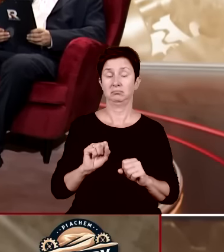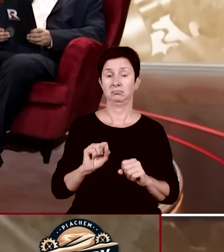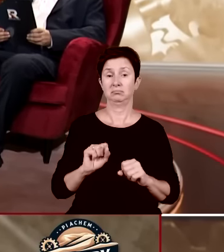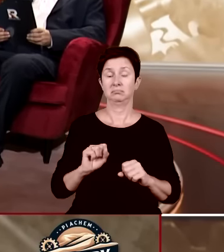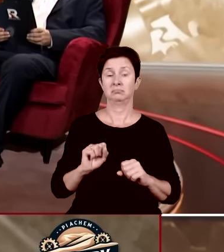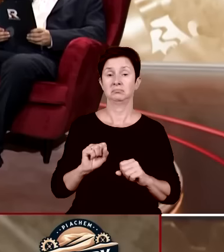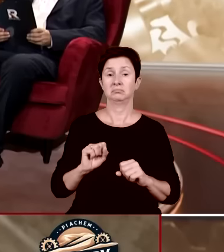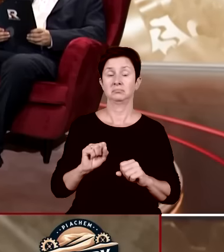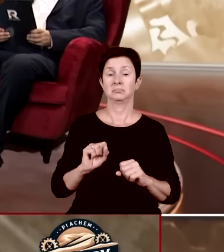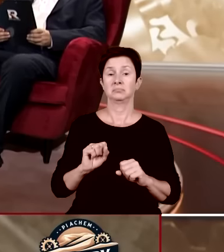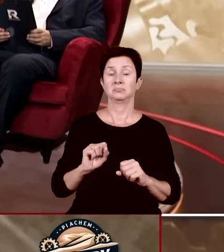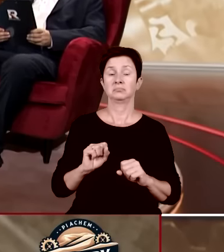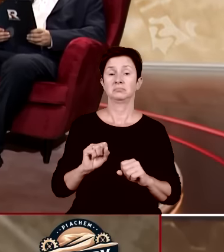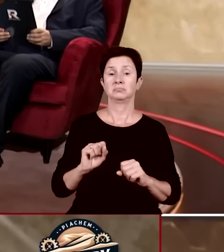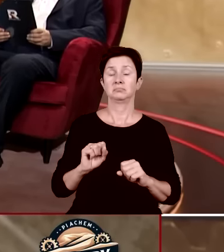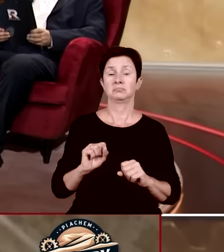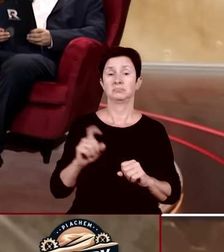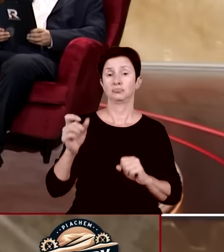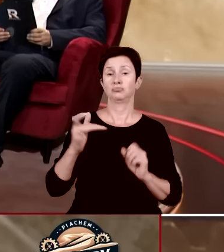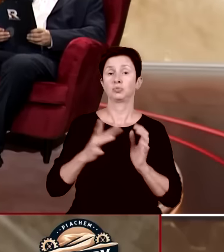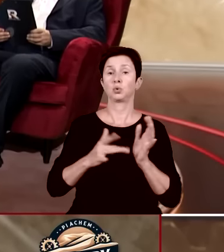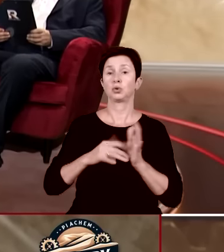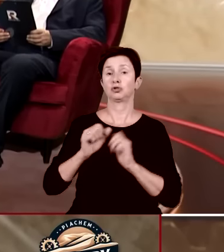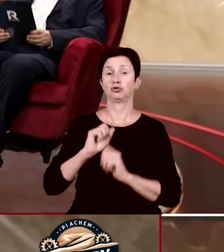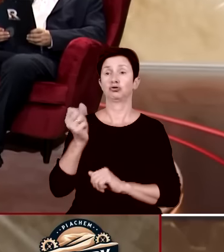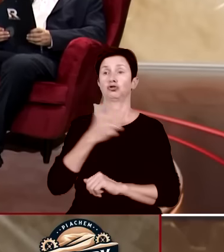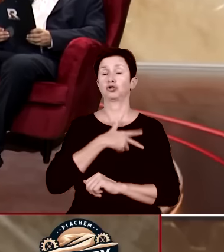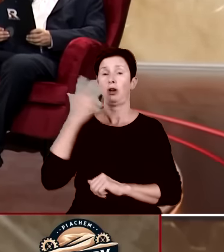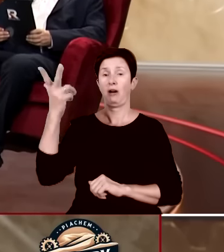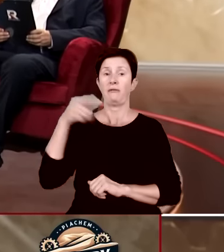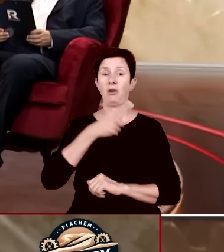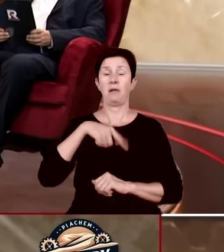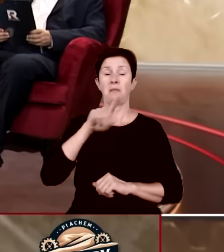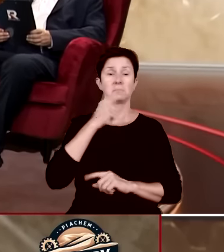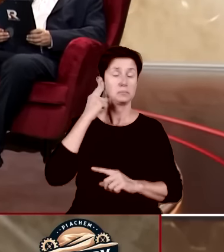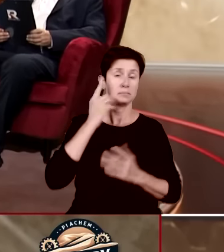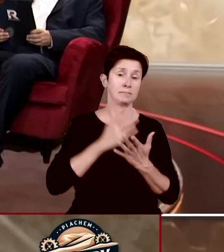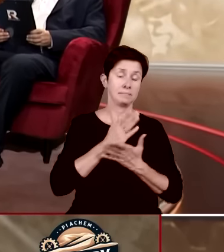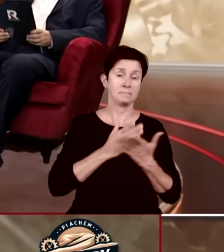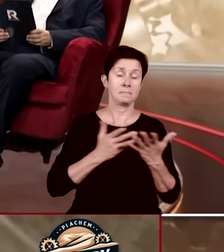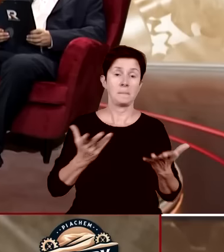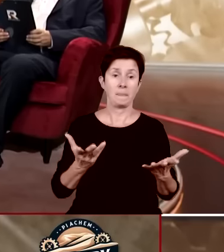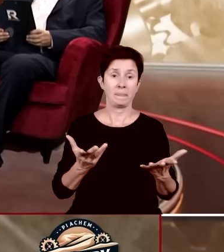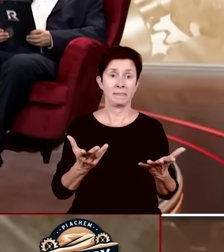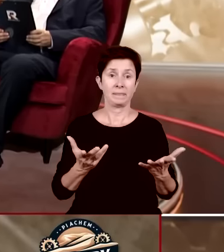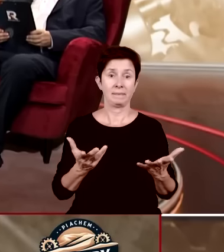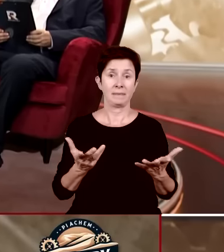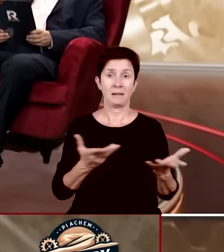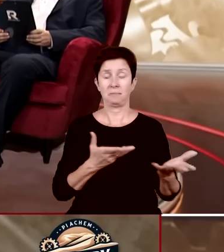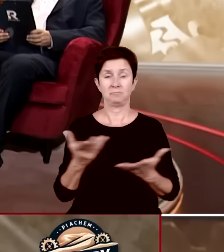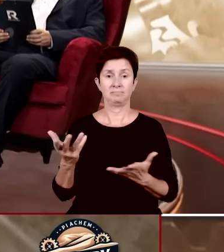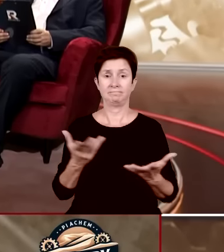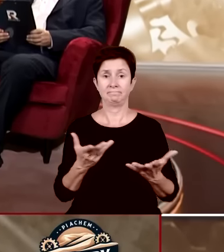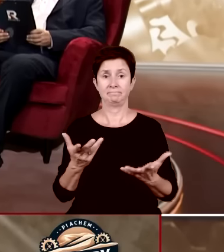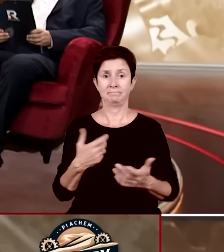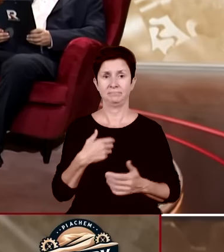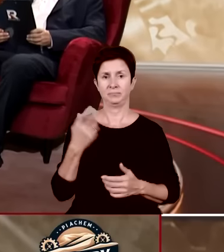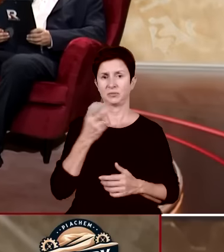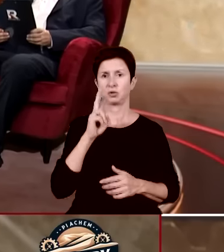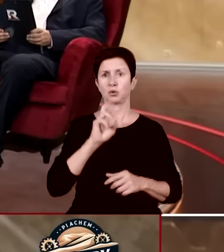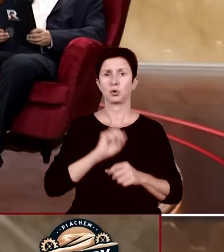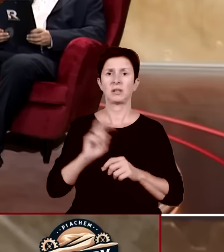zdziwić czytając tego tweeta, bo każdy się zastanawia, kto w takim razie jest czyim dzisiaj przełożonym i czy to przypadkiem